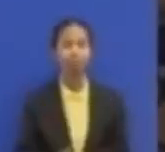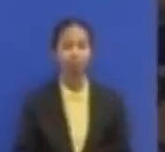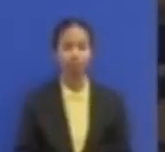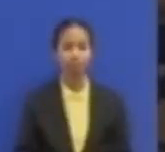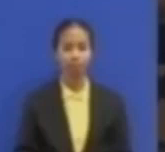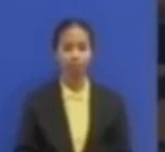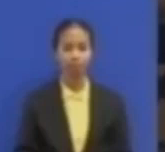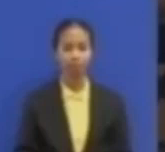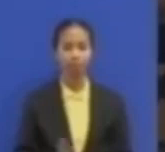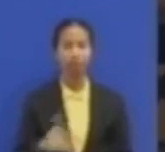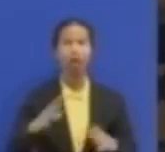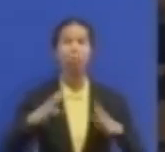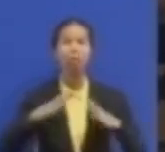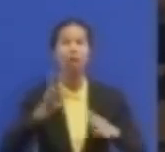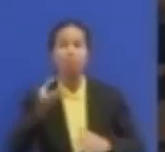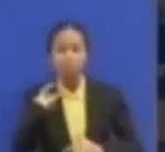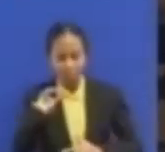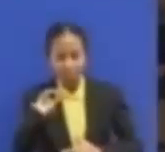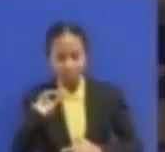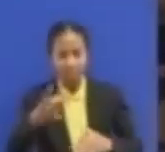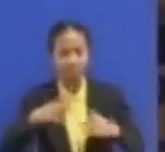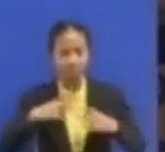ขอพักสักนิด